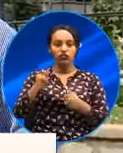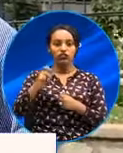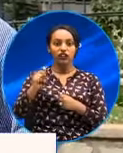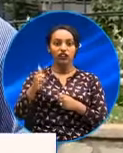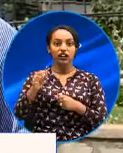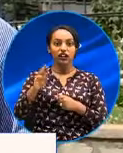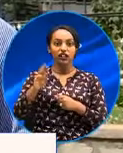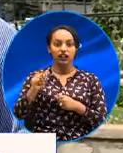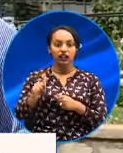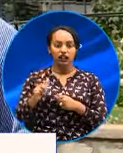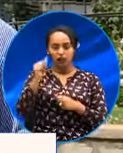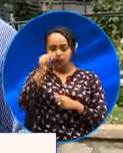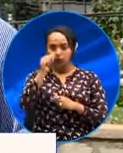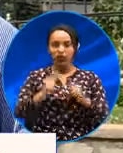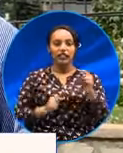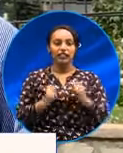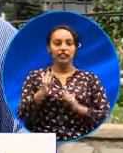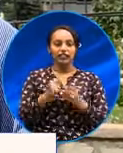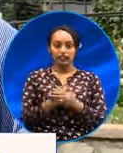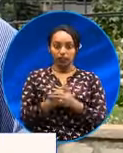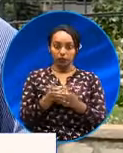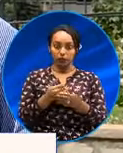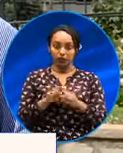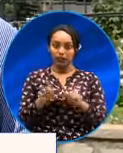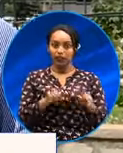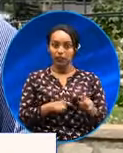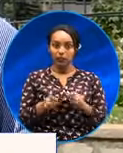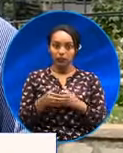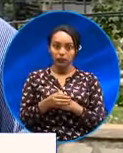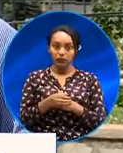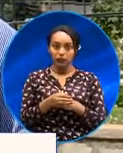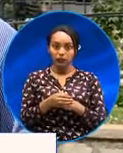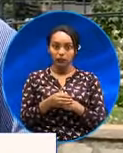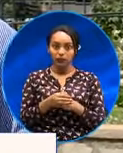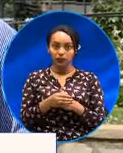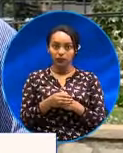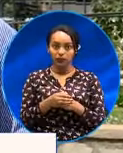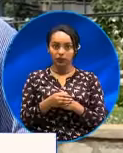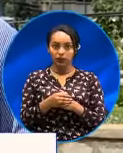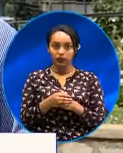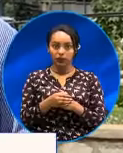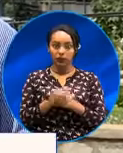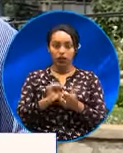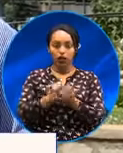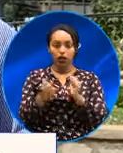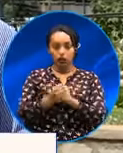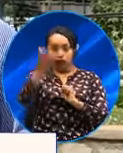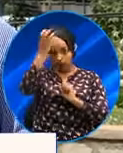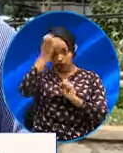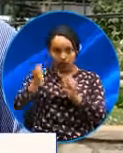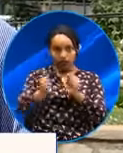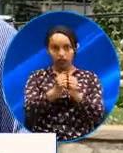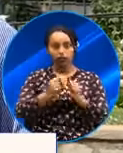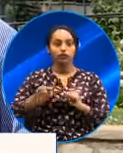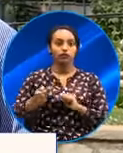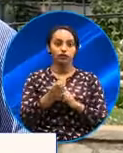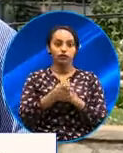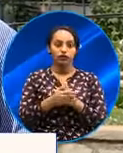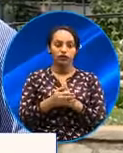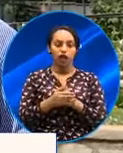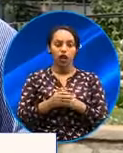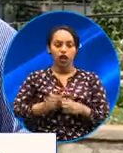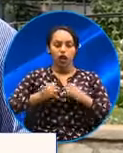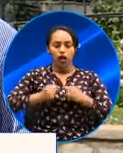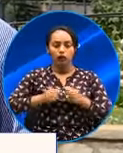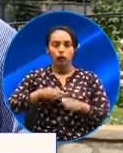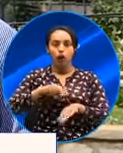ጀነራል ሳረ በኢትዮጵያ ታሪክ በተለይም ደግሞ ከለውጡ መንግስት ጋር በመሆን